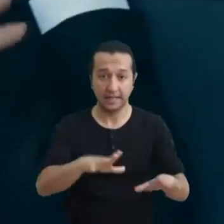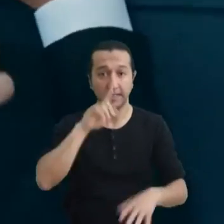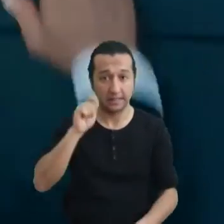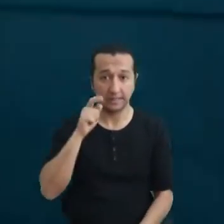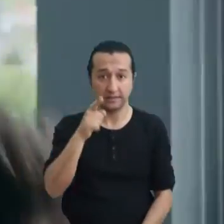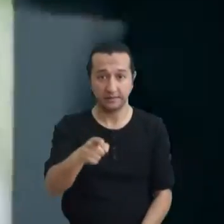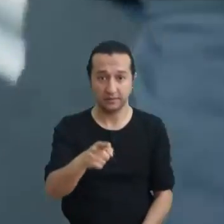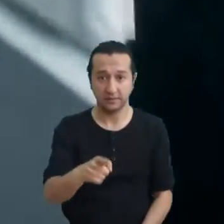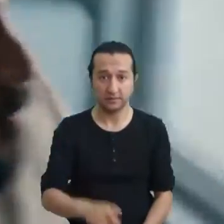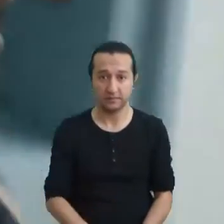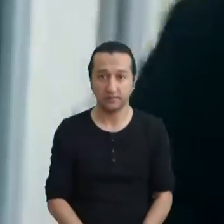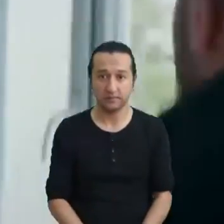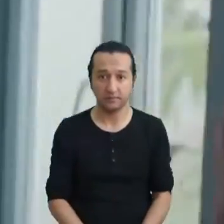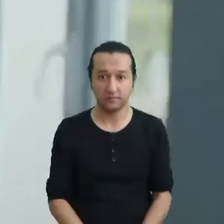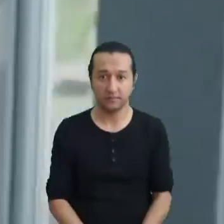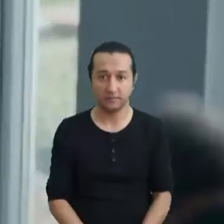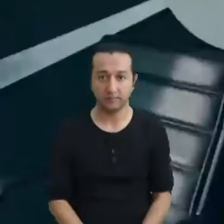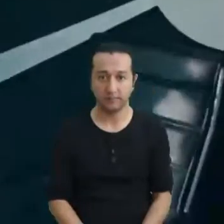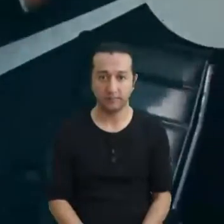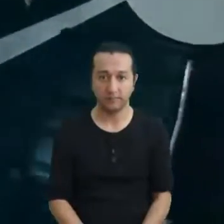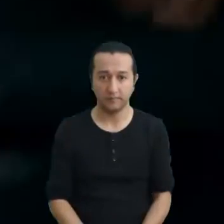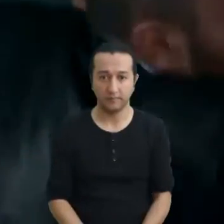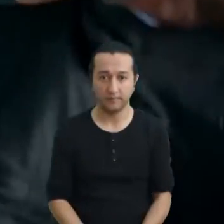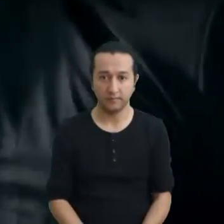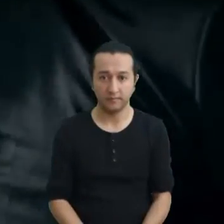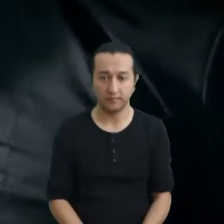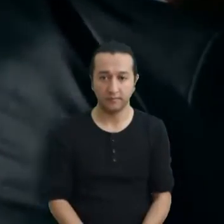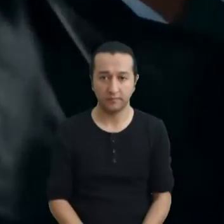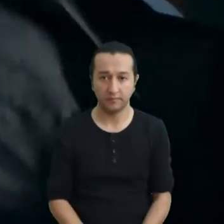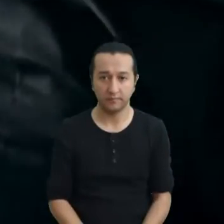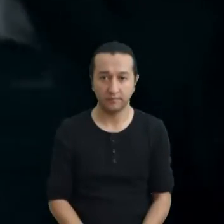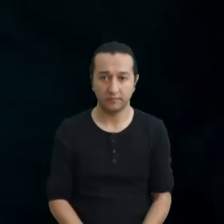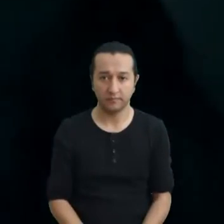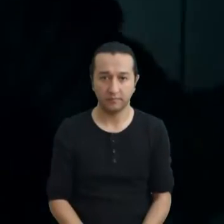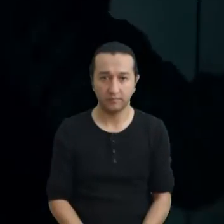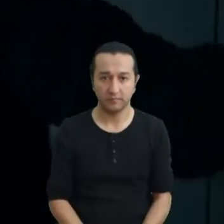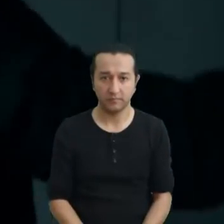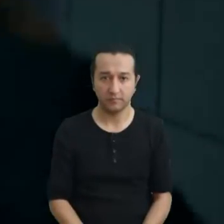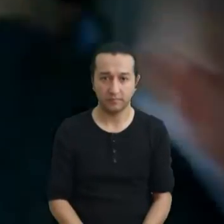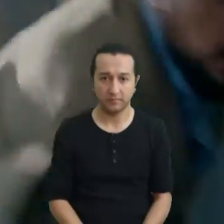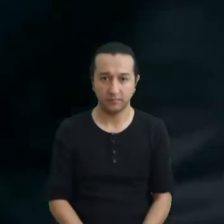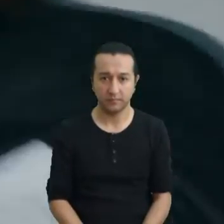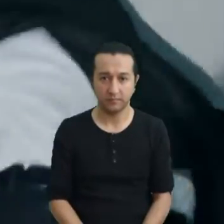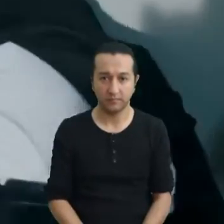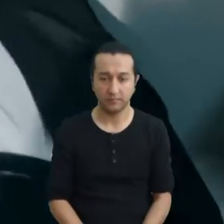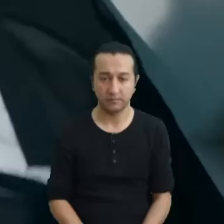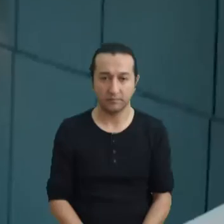delikanlı sensin. Tayfun yumruk savurdu. Cahit eğilip sıyırdı ve kendisi yumrukla siyah duvara yapıştırdı Tayfun'u.